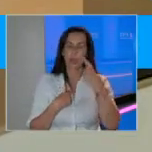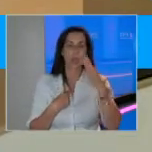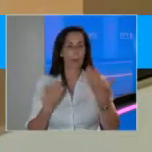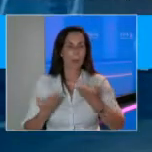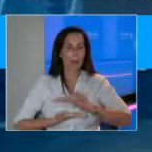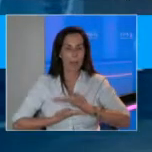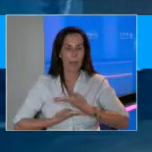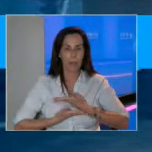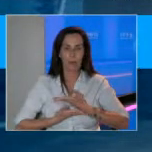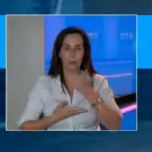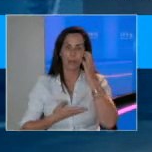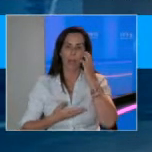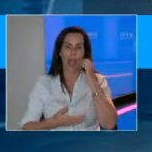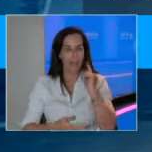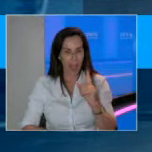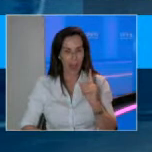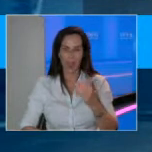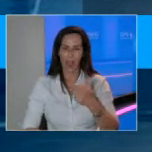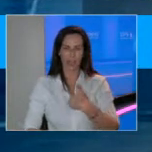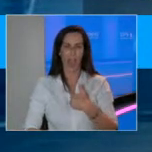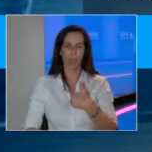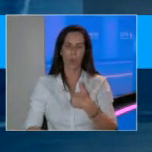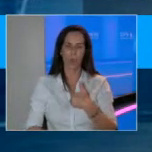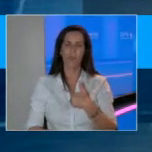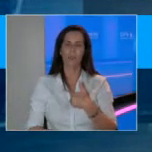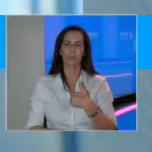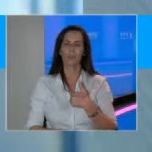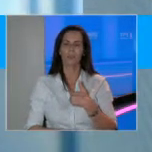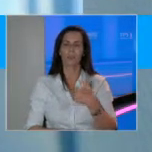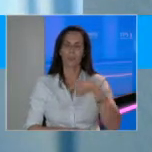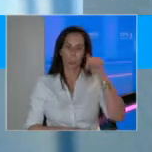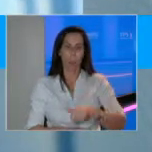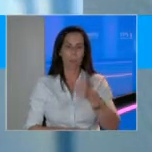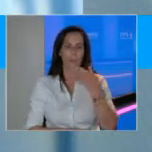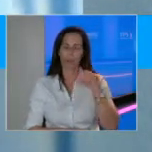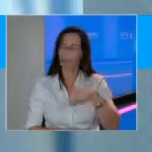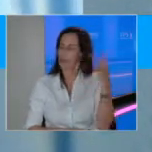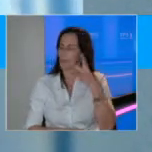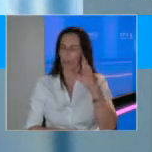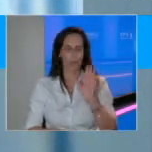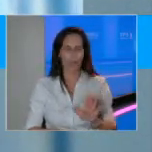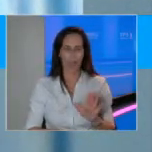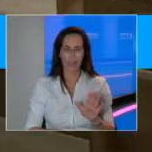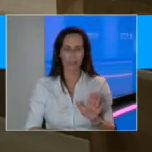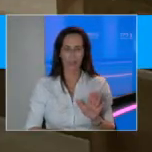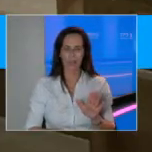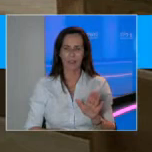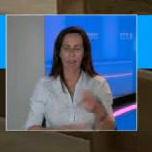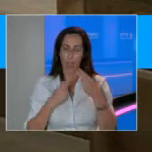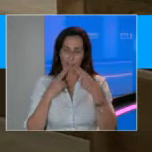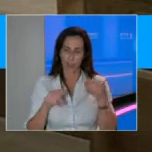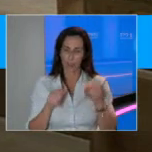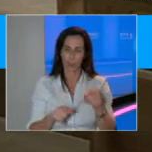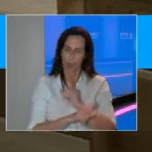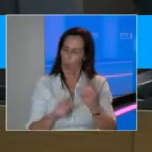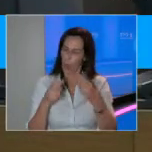יוצא ולתת. אבל אנחנו בישראל, כמובן הפתרון הזה